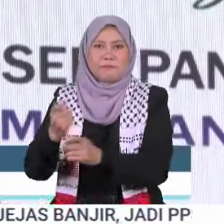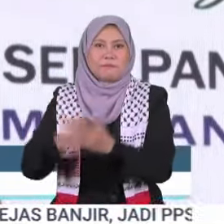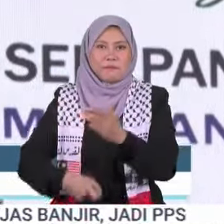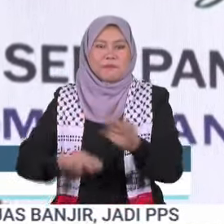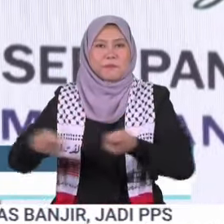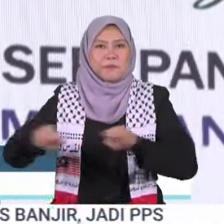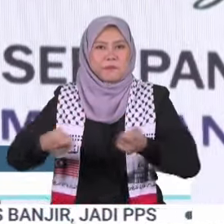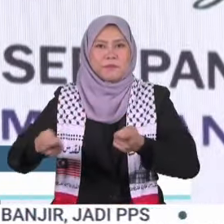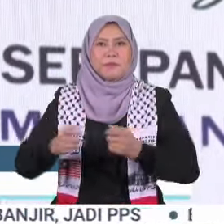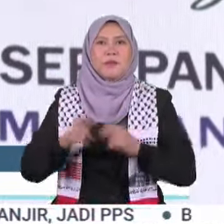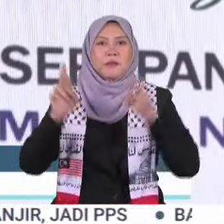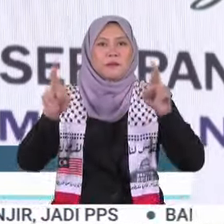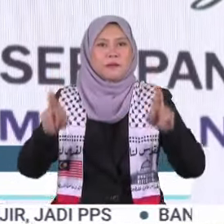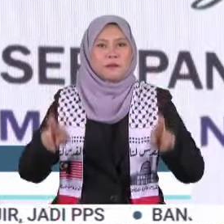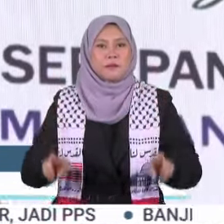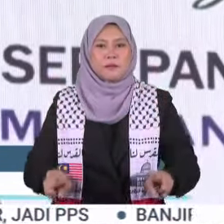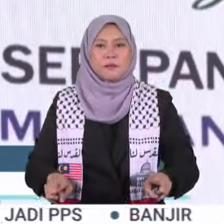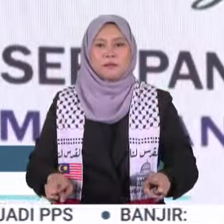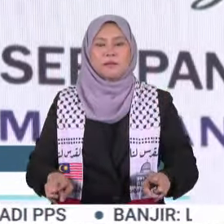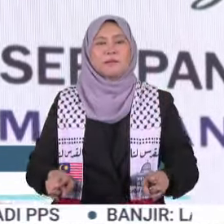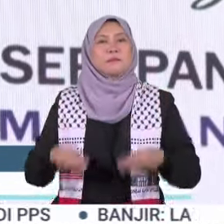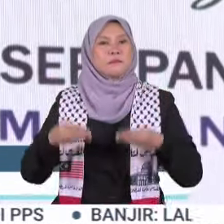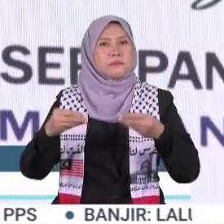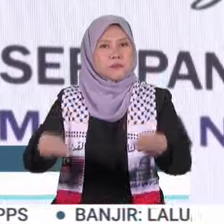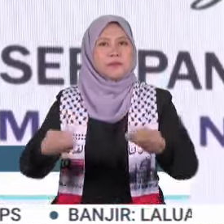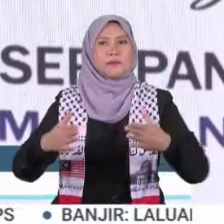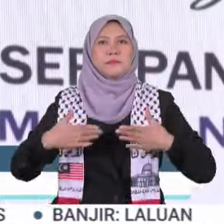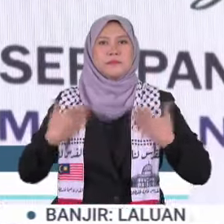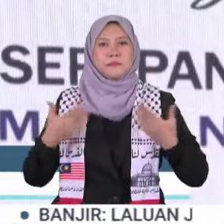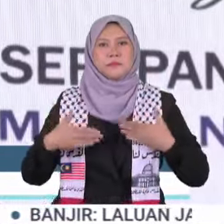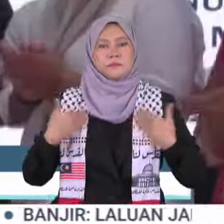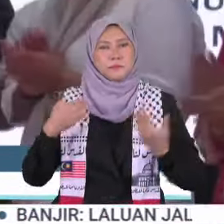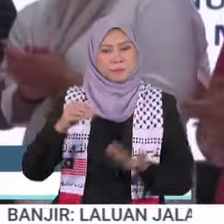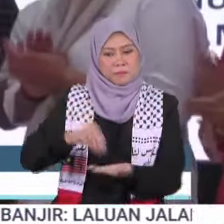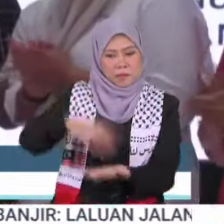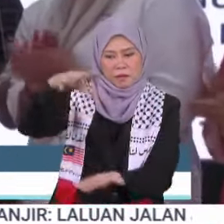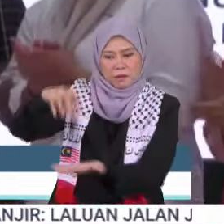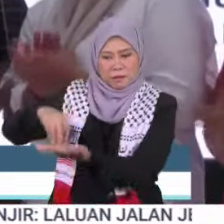penting, rakyat harus disejahtera dan dimakmurkan.